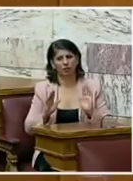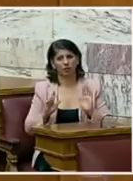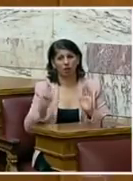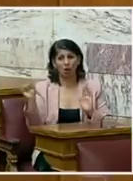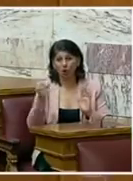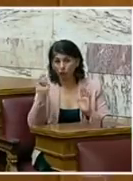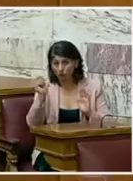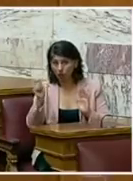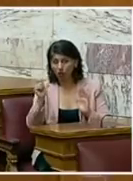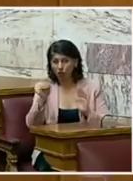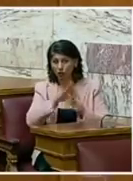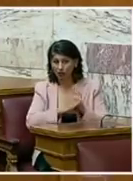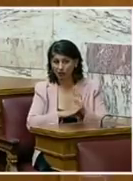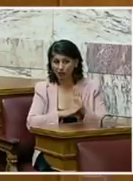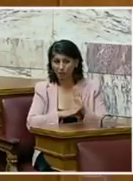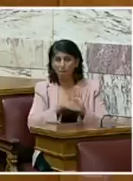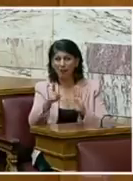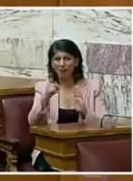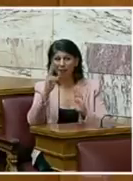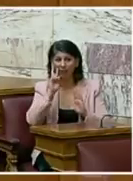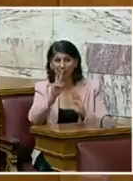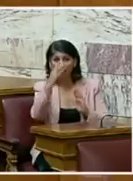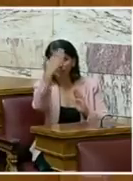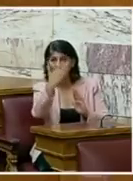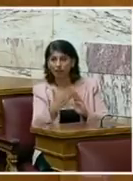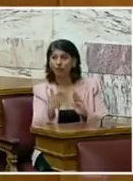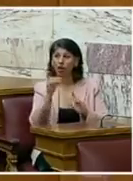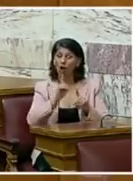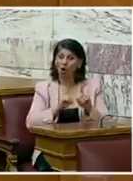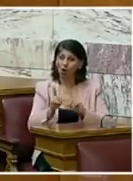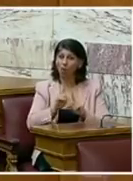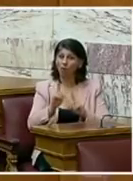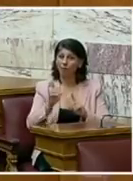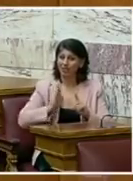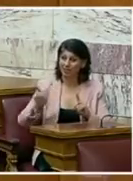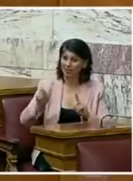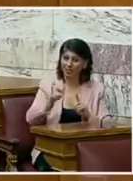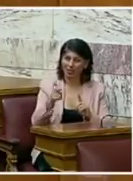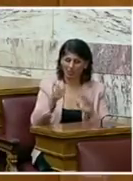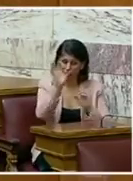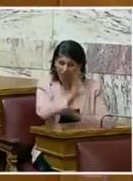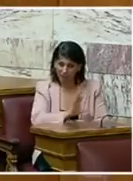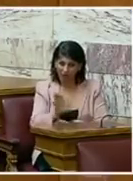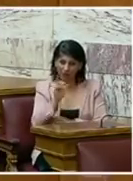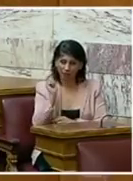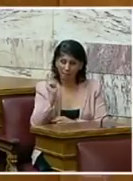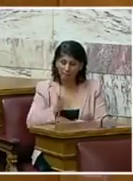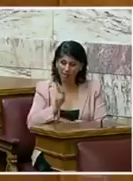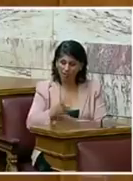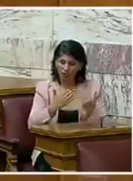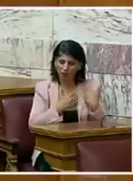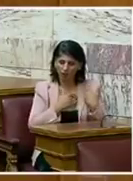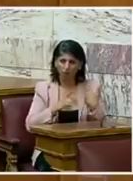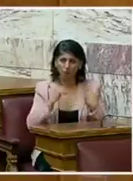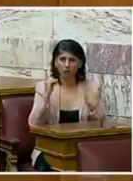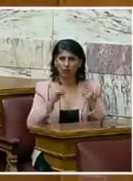Αλλά για όσα στελέχη σας αφορούν πιθανόν διερευνήσεις ποινικών ευθυνών, θα περιμένουμε ένα πράγμα. Αυτά τουλάχιστον να